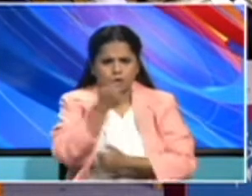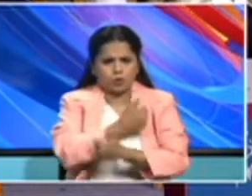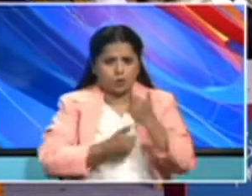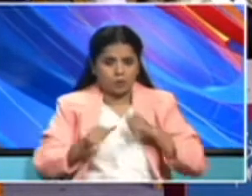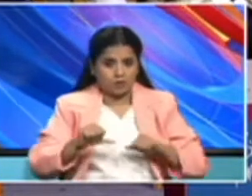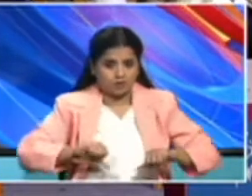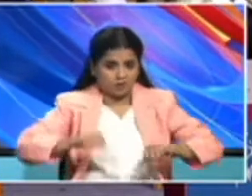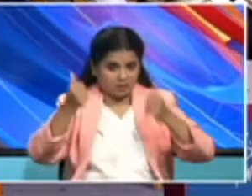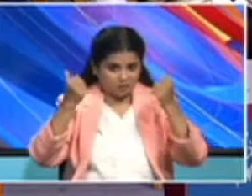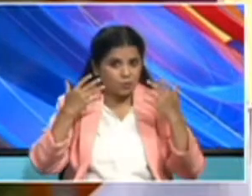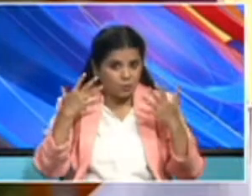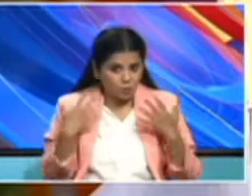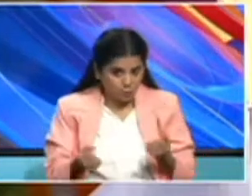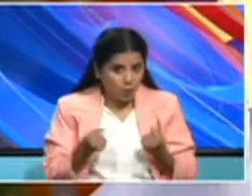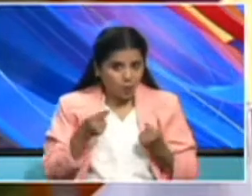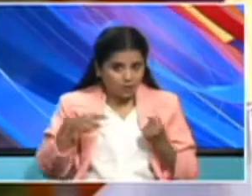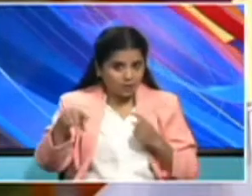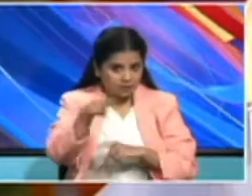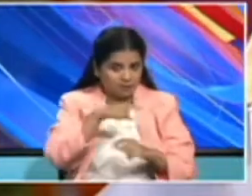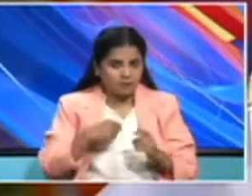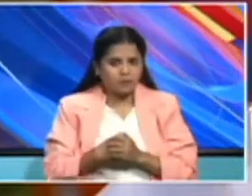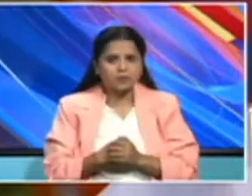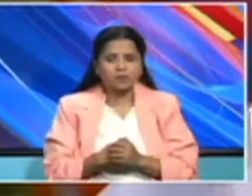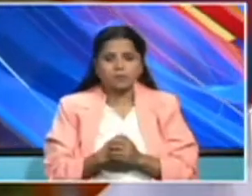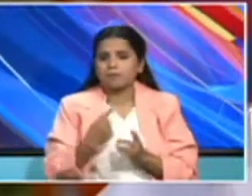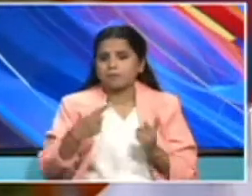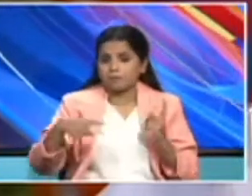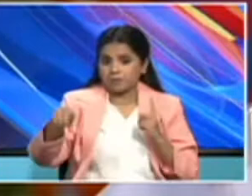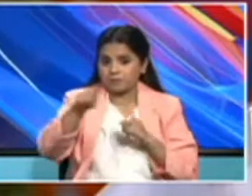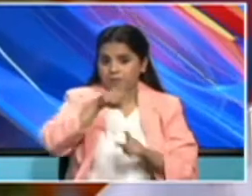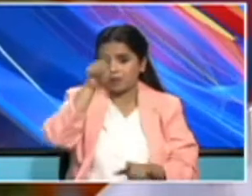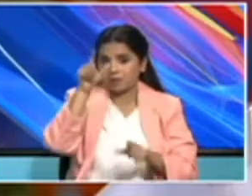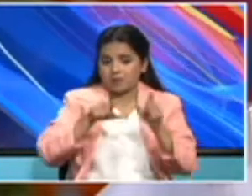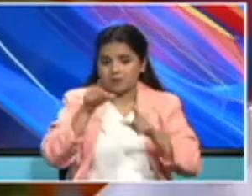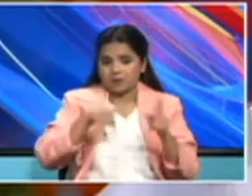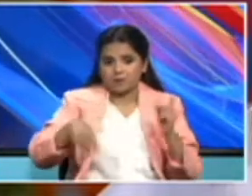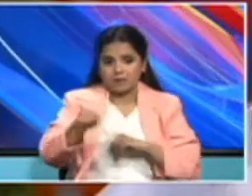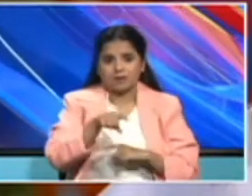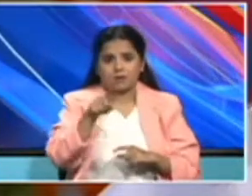कंपटीशन जीतना है, तो आपको